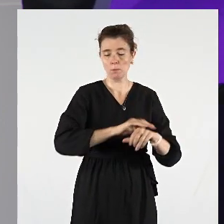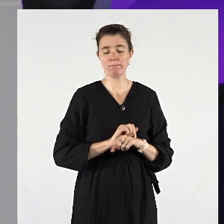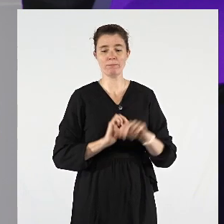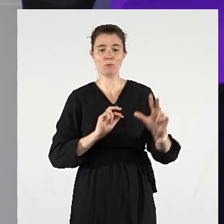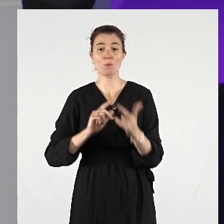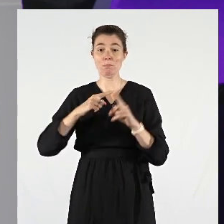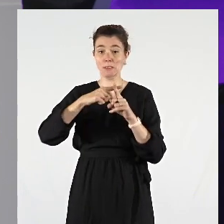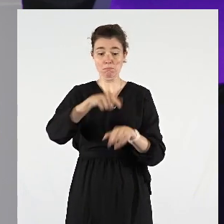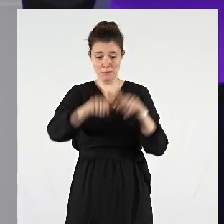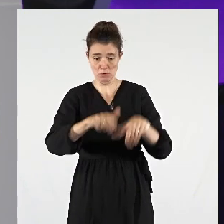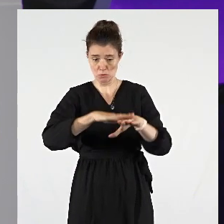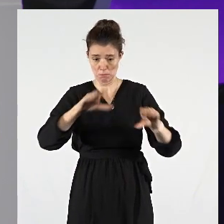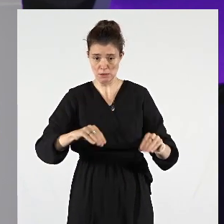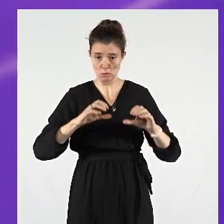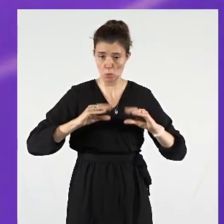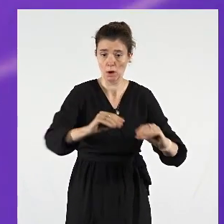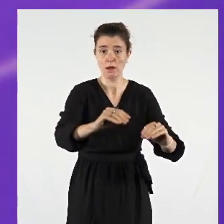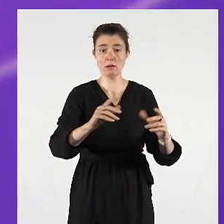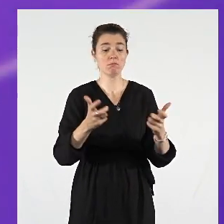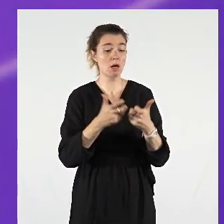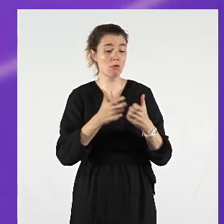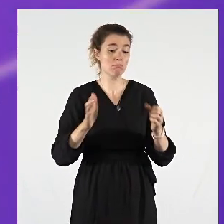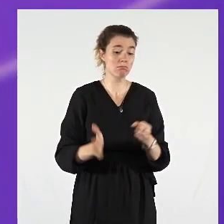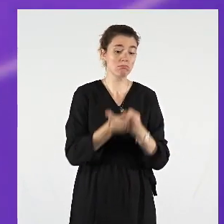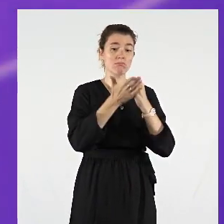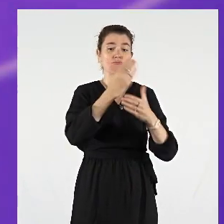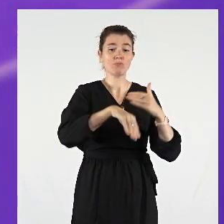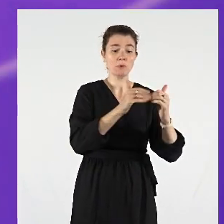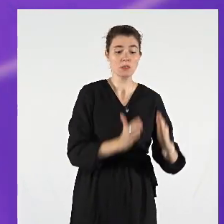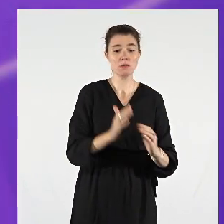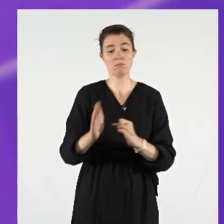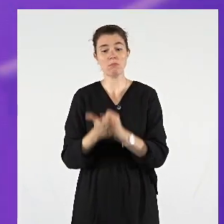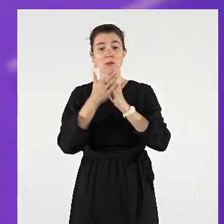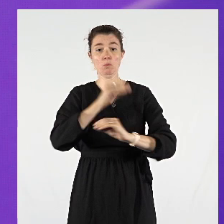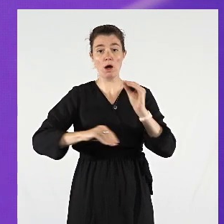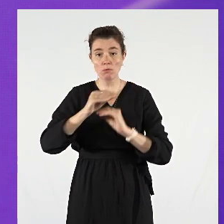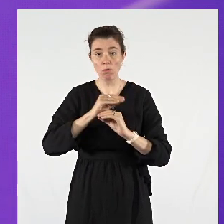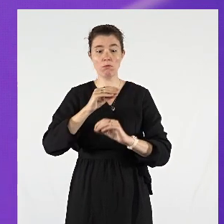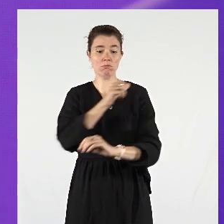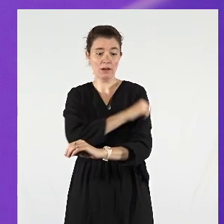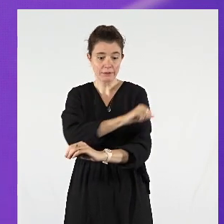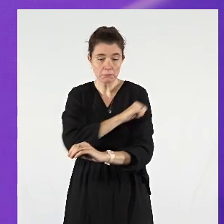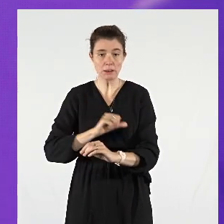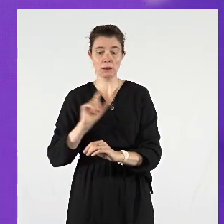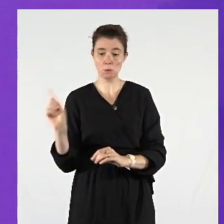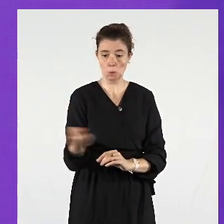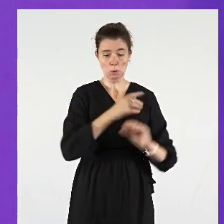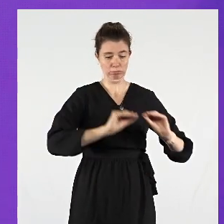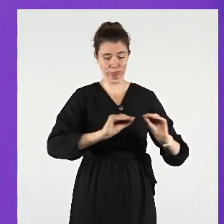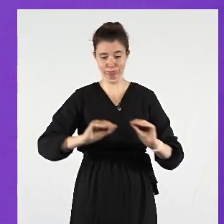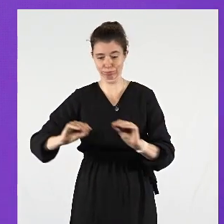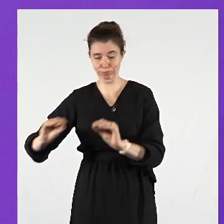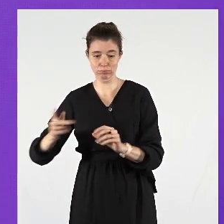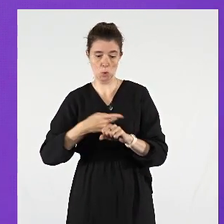opérationnels, donc par exemple les aides à domicile, les aides-soignants, les infirmiers, que l'on va aussi devoir outiller et former,